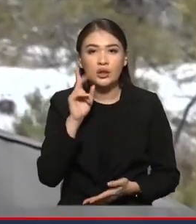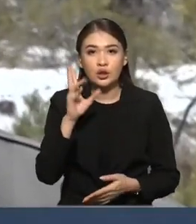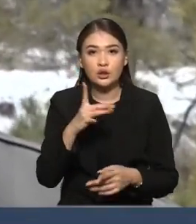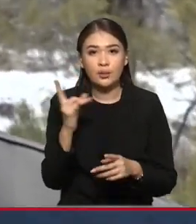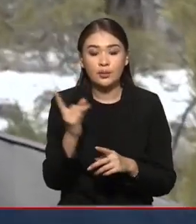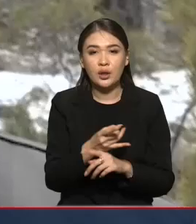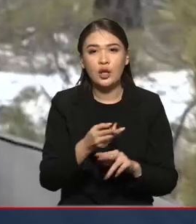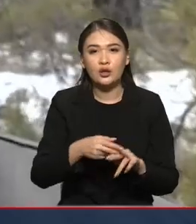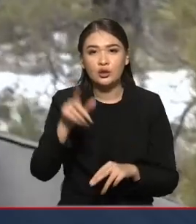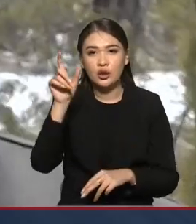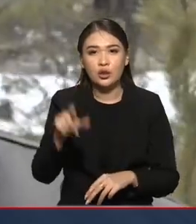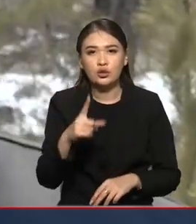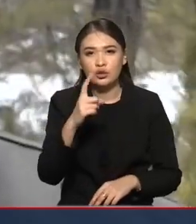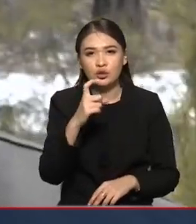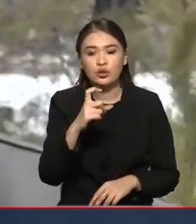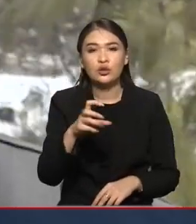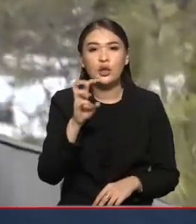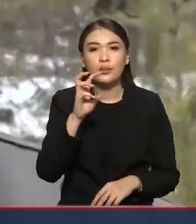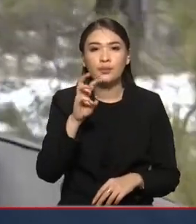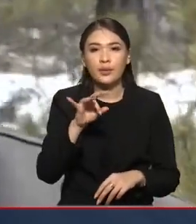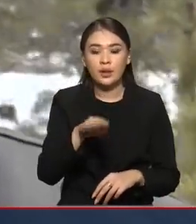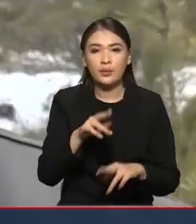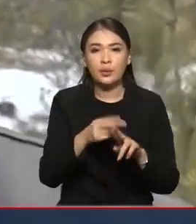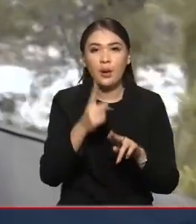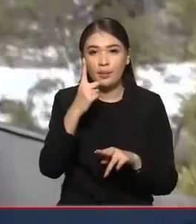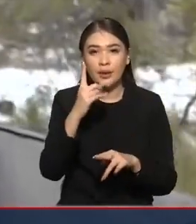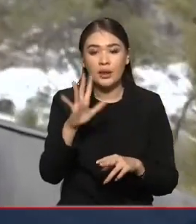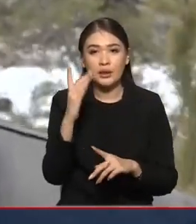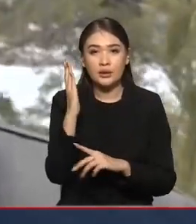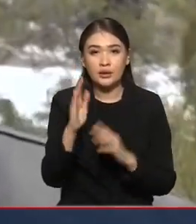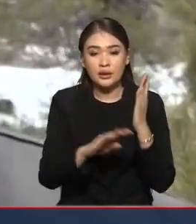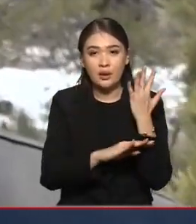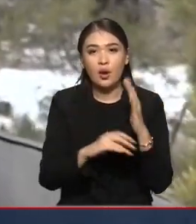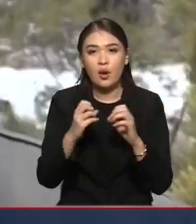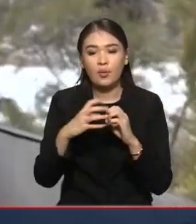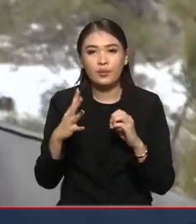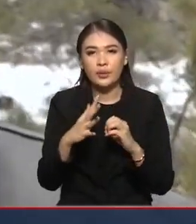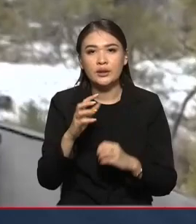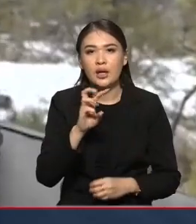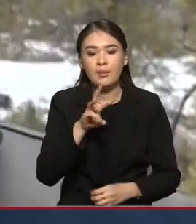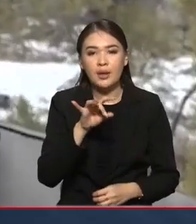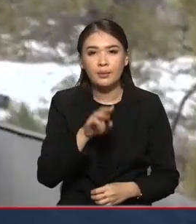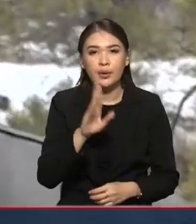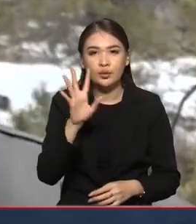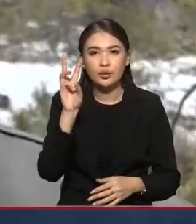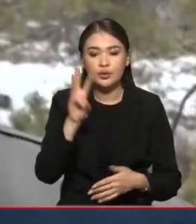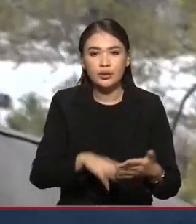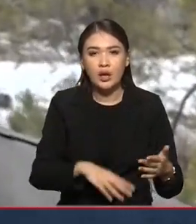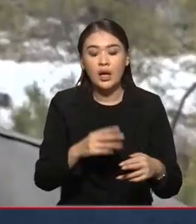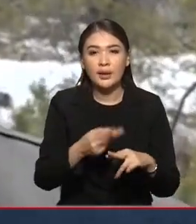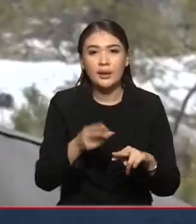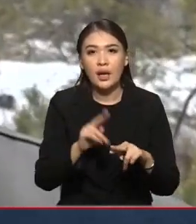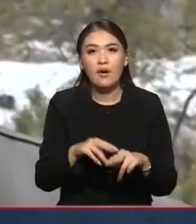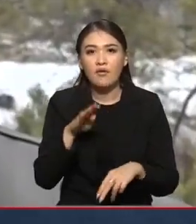үшін жеке тұлғаға 100 айлық есептік көрсеткіш, ал бір ағашты кесіп жатса 15 айлық есептік көрсеткіш көлемінде айыппұл төлейді. Әзірге